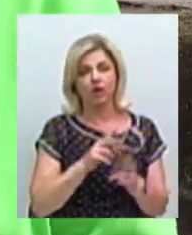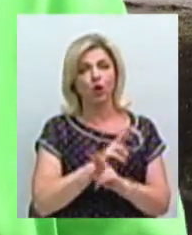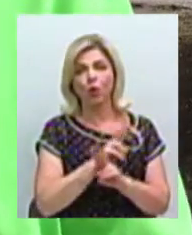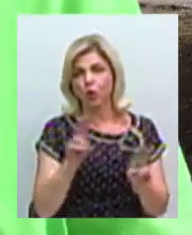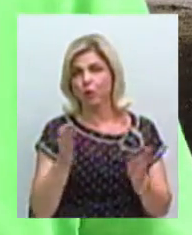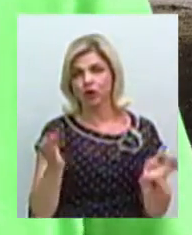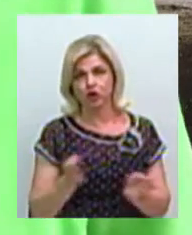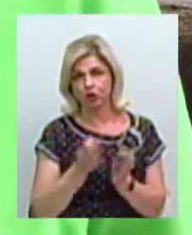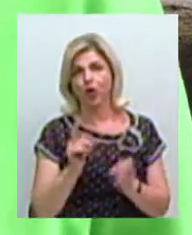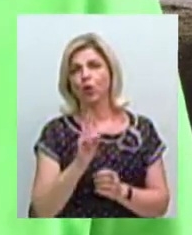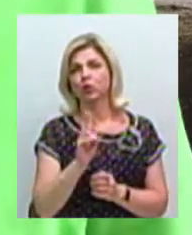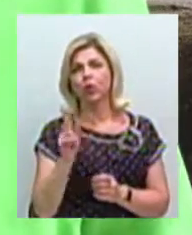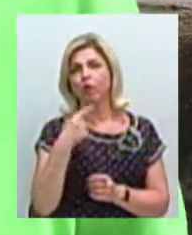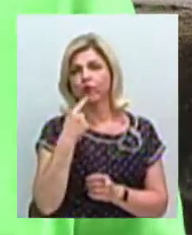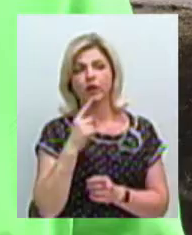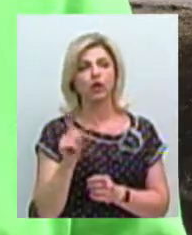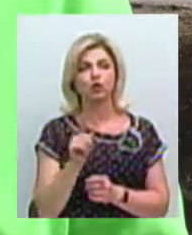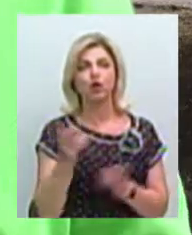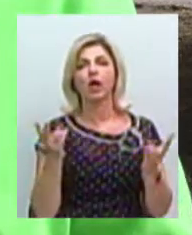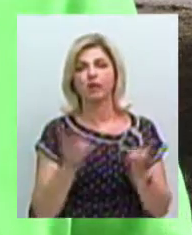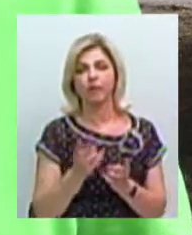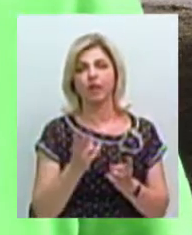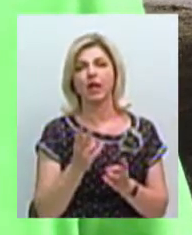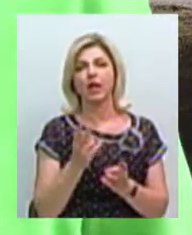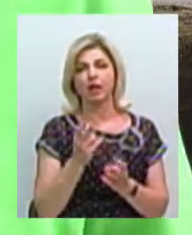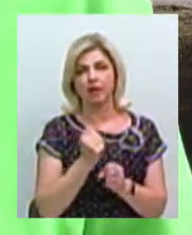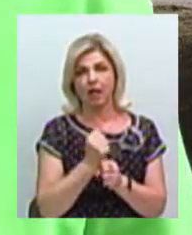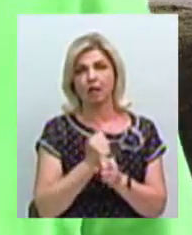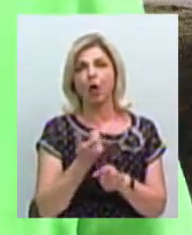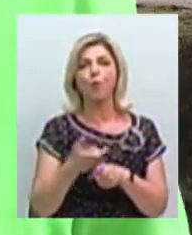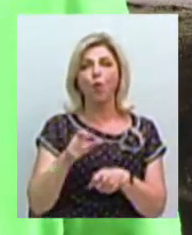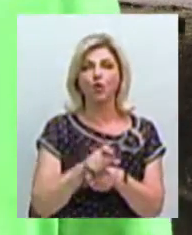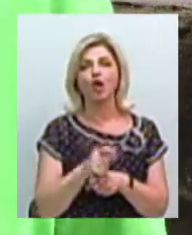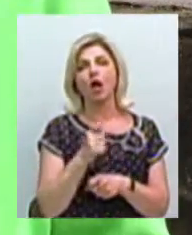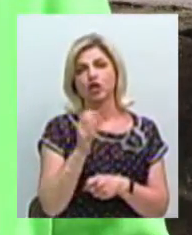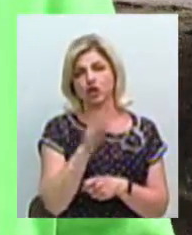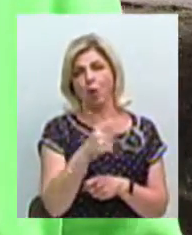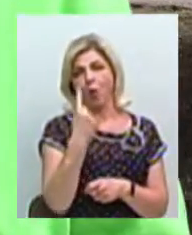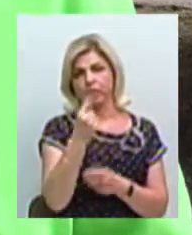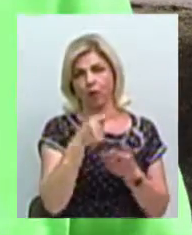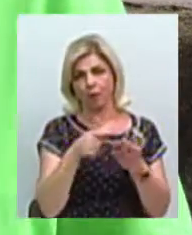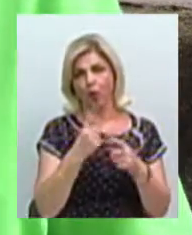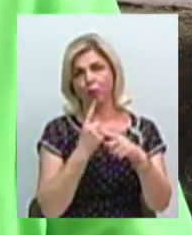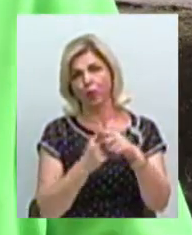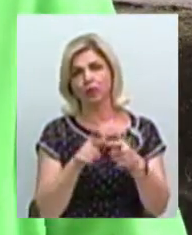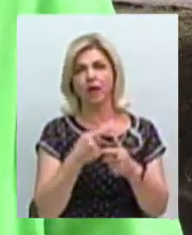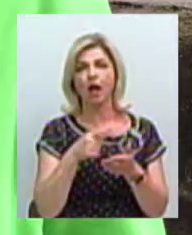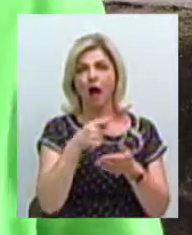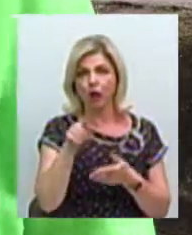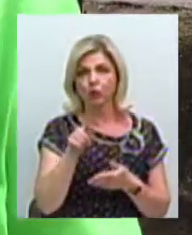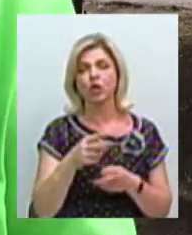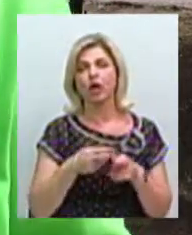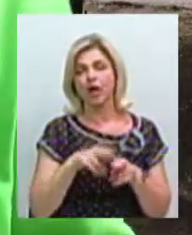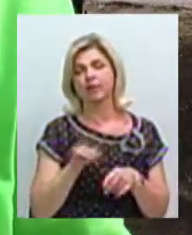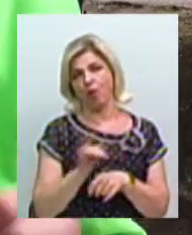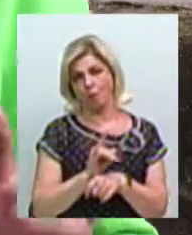нічому, хто говорить, що потрібно ставити більш ніж одну позначку, плюсик або галочку. Це фейк,